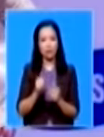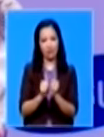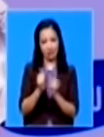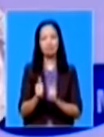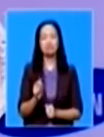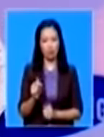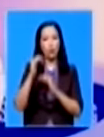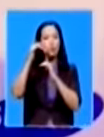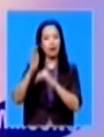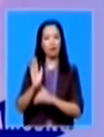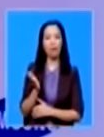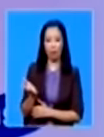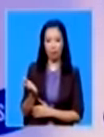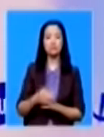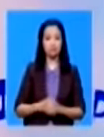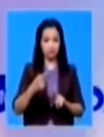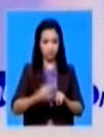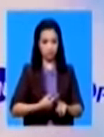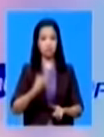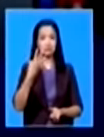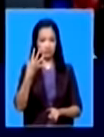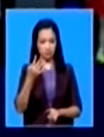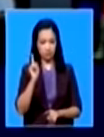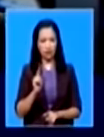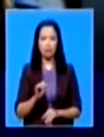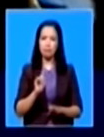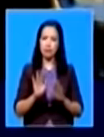ป็นห่วงอีกนิดนึงเหมือนกันเขาต้องประสาแชมป์นะเดือนเมษาวันที่ประมาณสักยี่สิบ